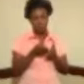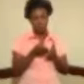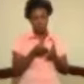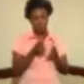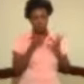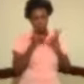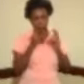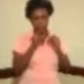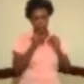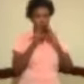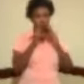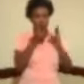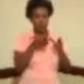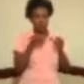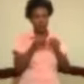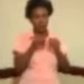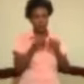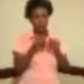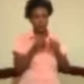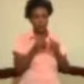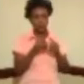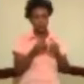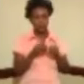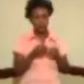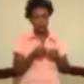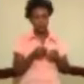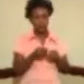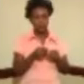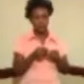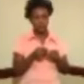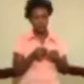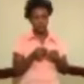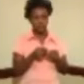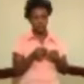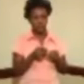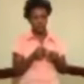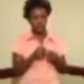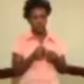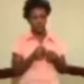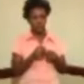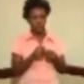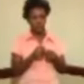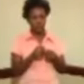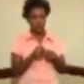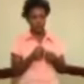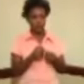Je ne vais pas répondre plus non plus en si peu de temps. Bien. Bien.